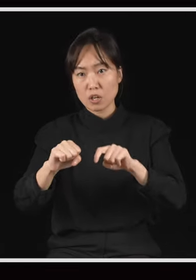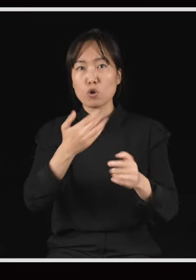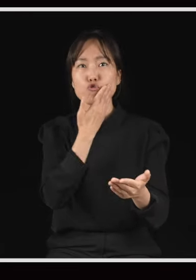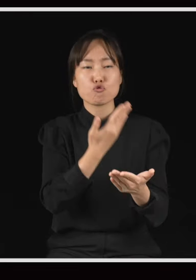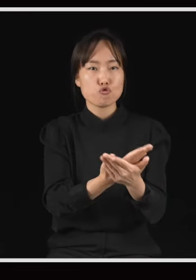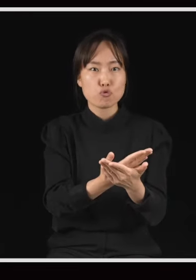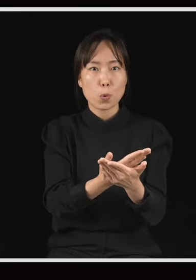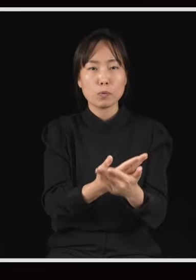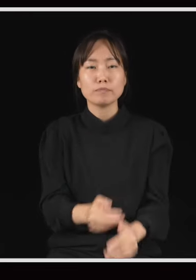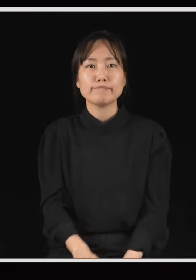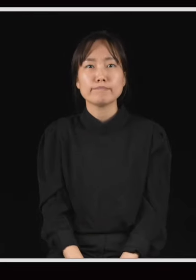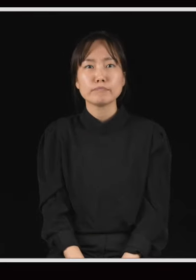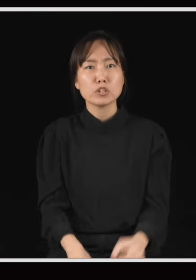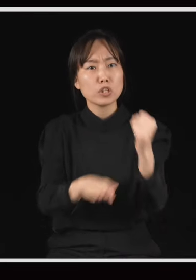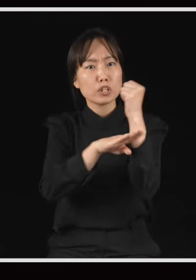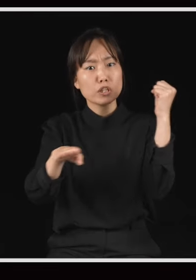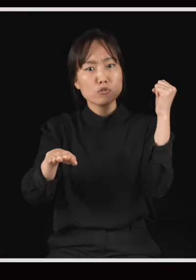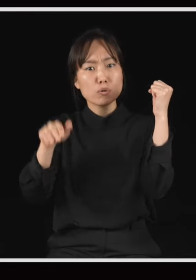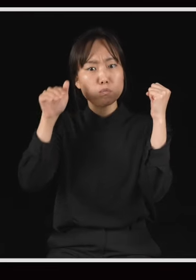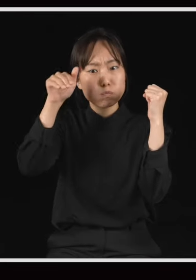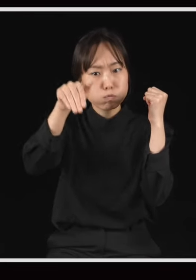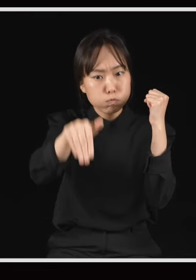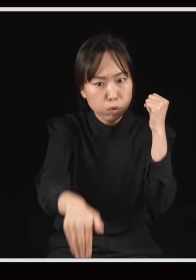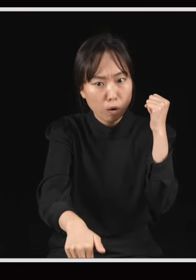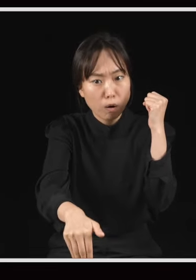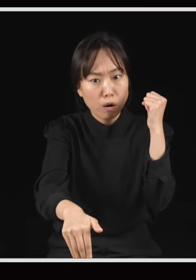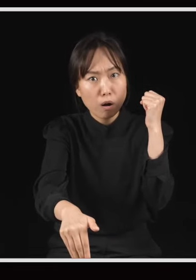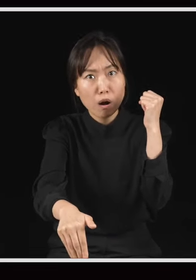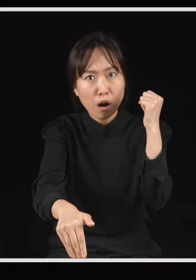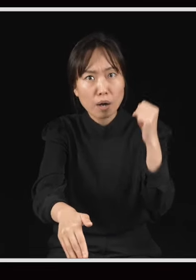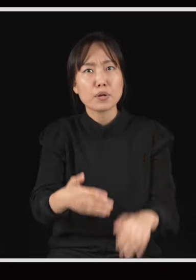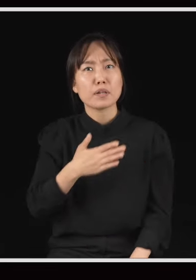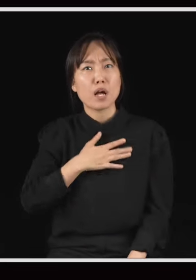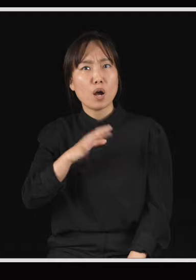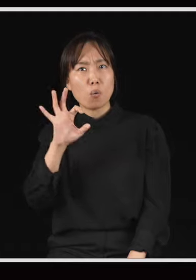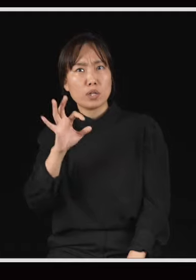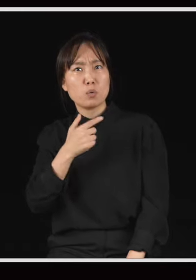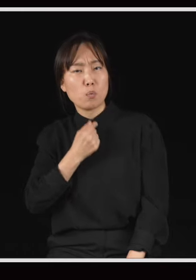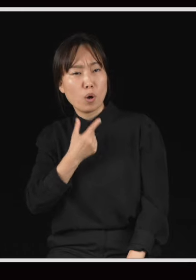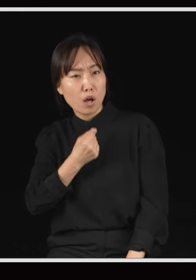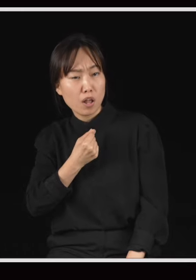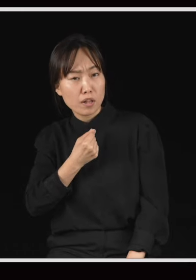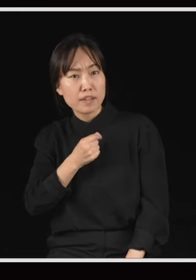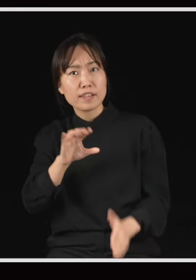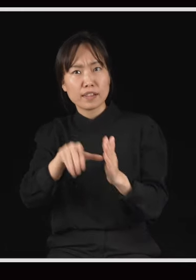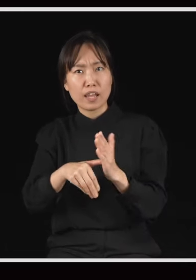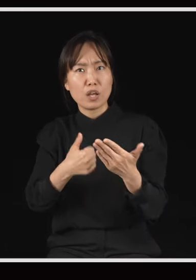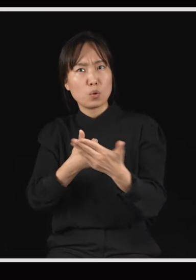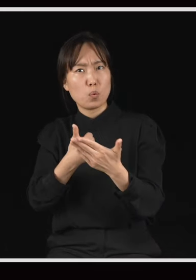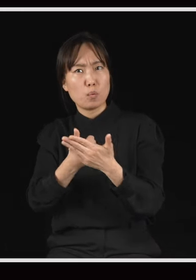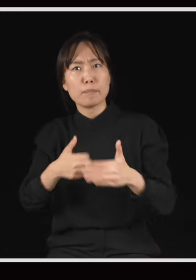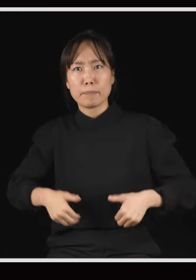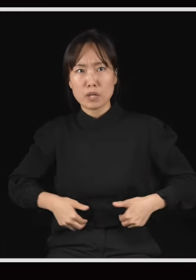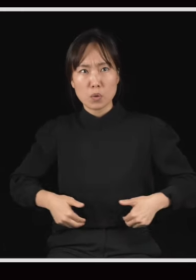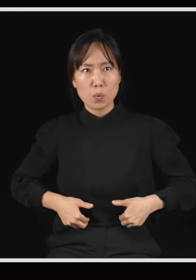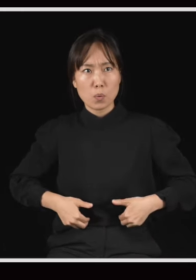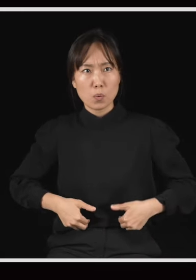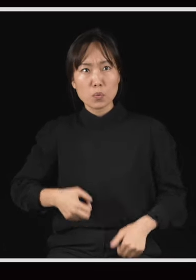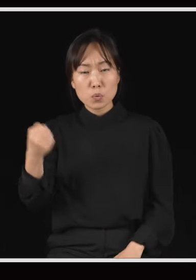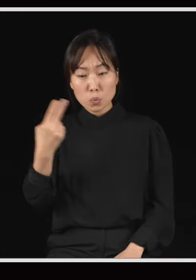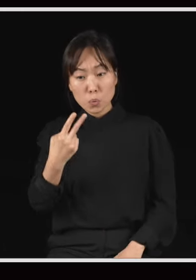큰 기능이기도 해요. 어느 정도 이하가 되면 남이 내 대변을 받아줘야 되는 그런 문제이기도 한데, 또 한편으로는